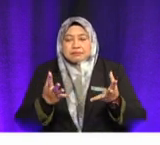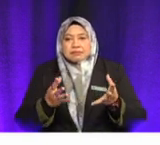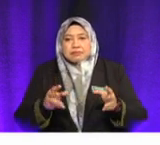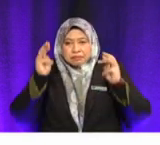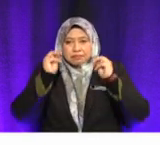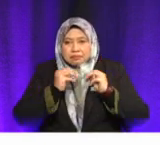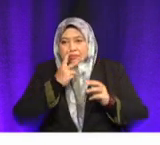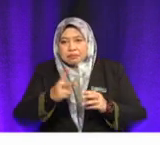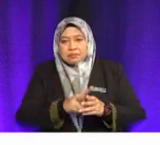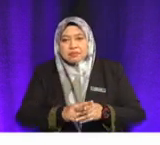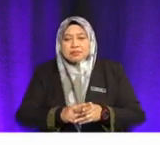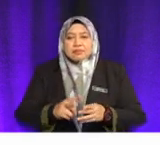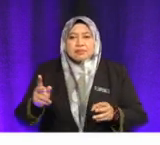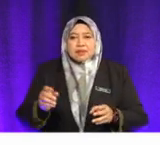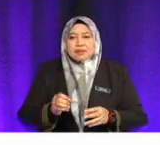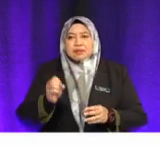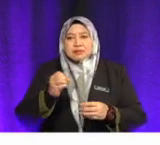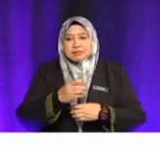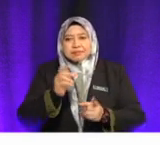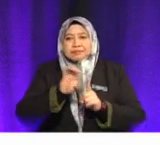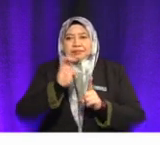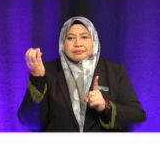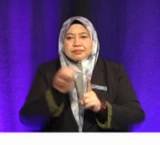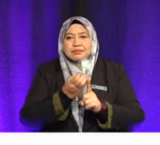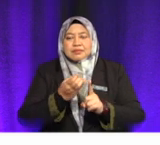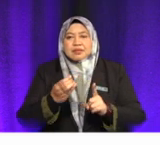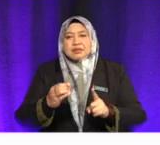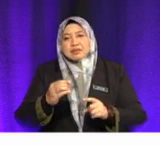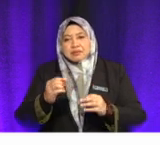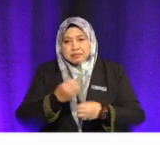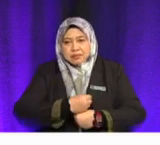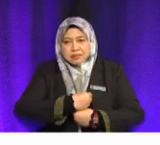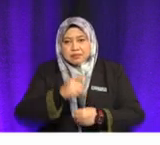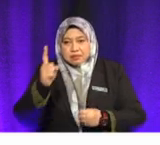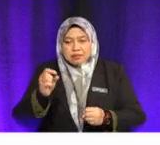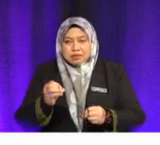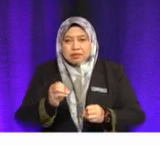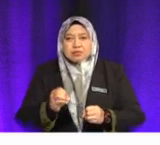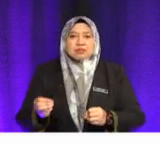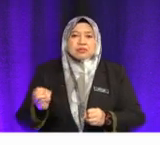bahan-bahan dispersi kita dan kita dia akan membentuk satu bulatan macam